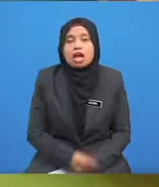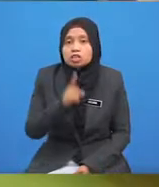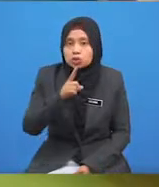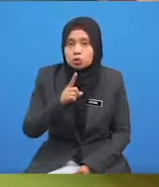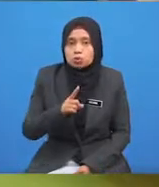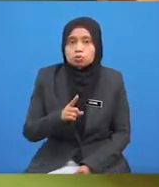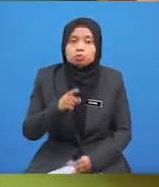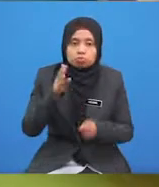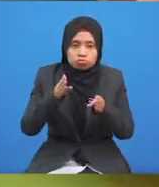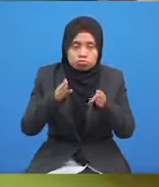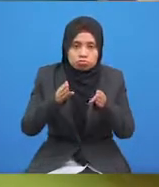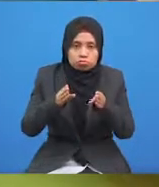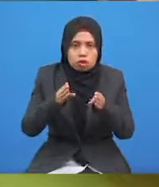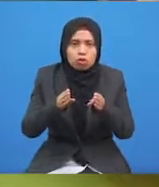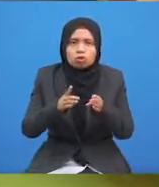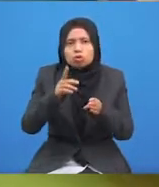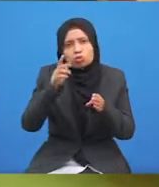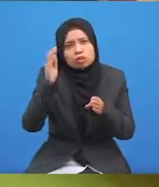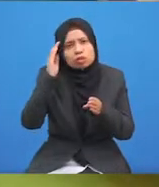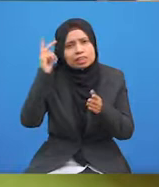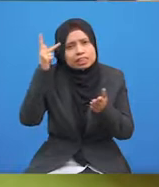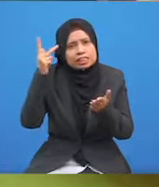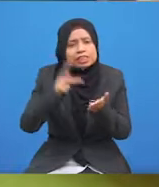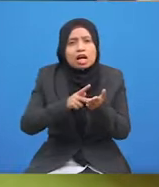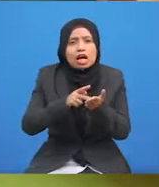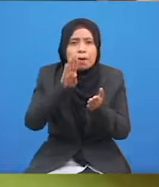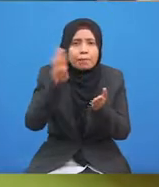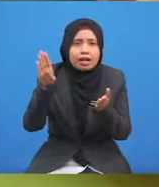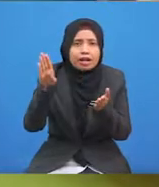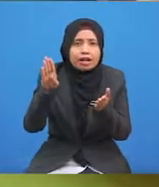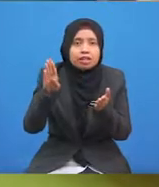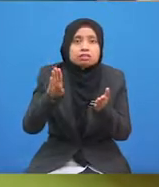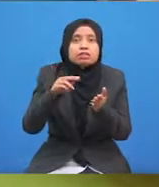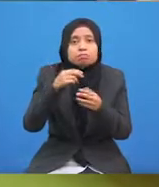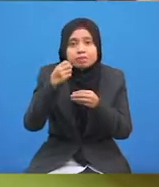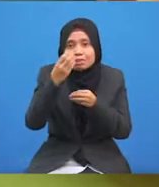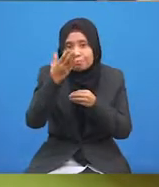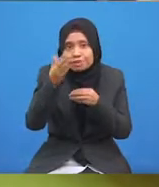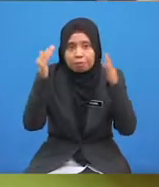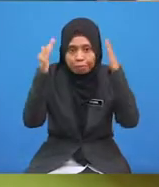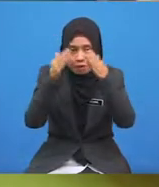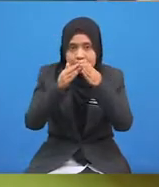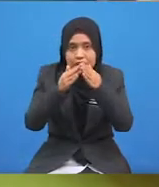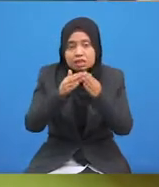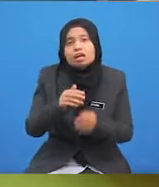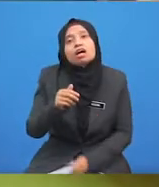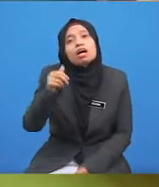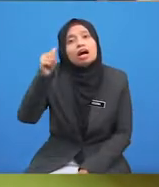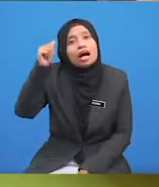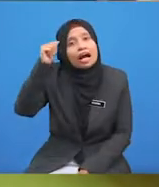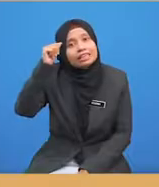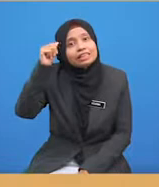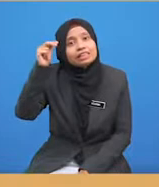Seorang tokoh barat yang memberikan pendapat mengenai konsep tamadun ini ialah Arnold J.